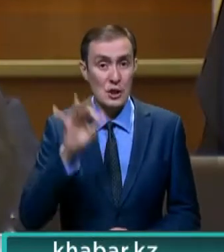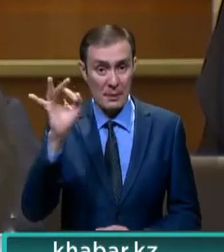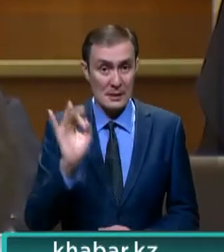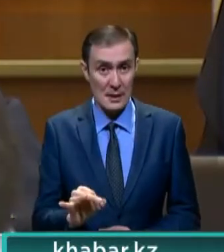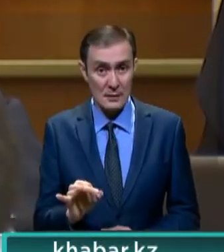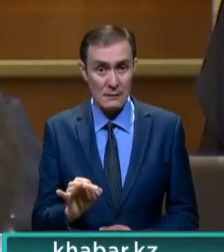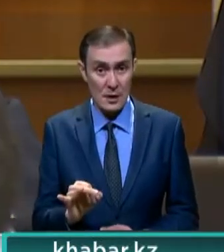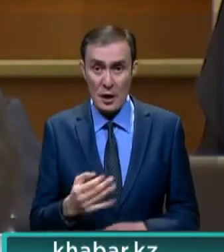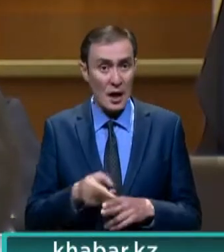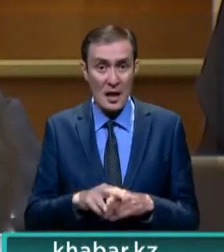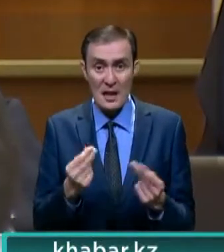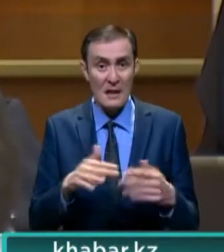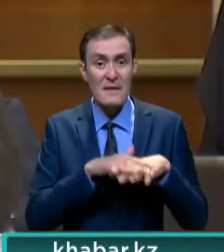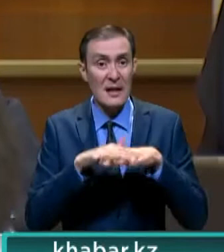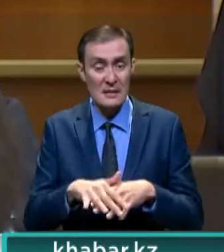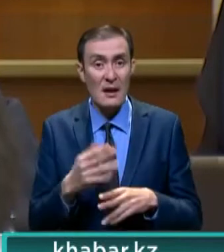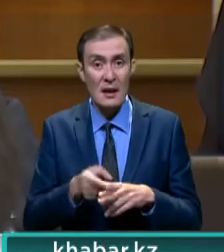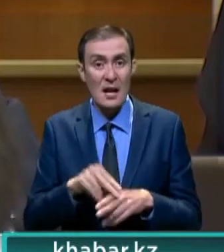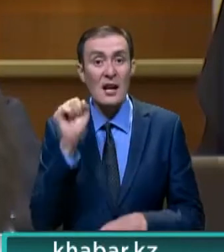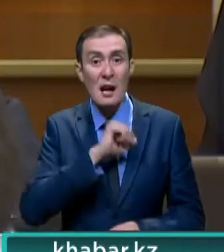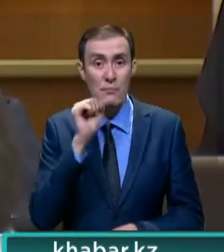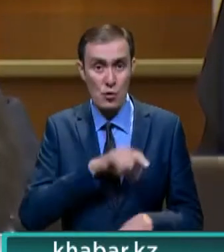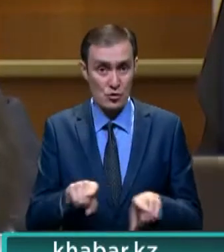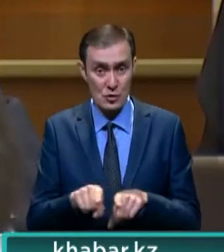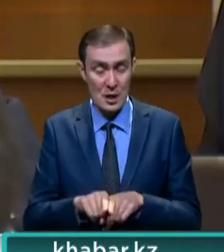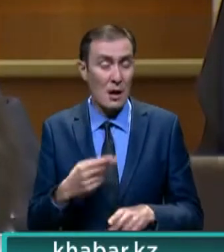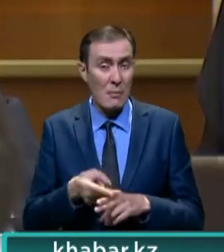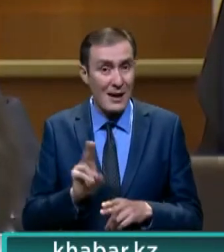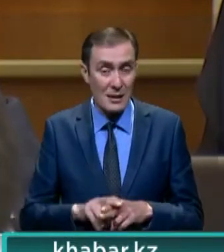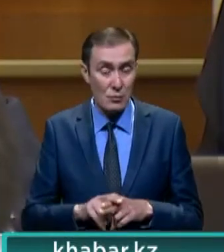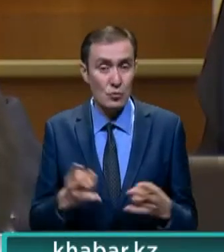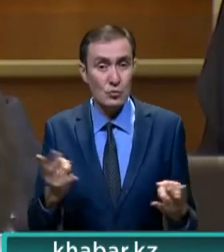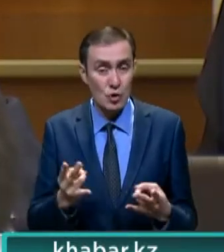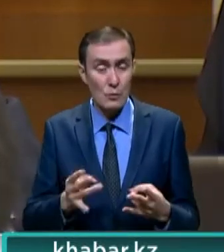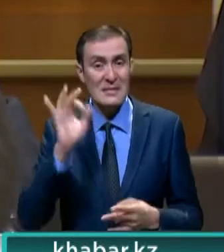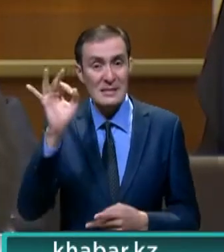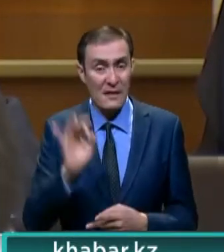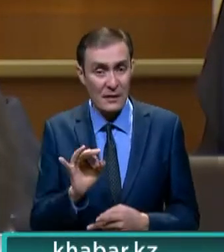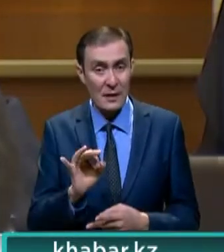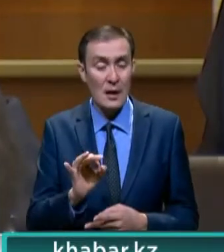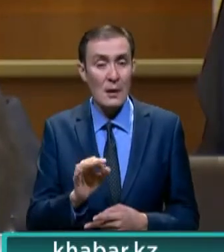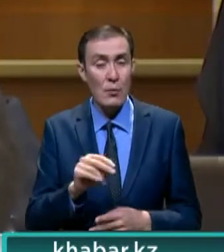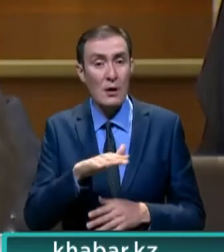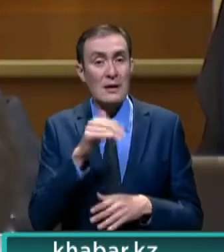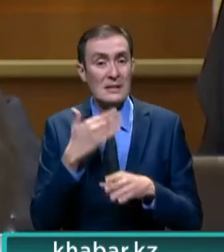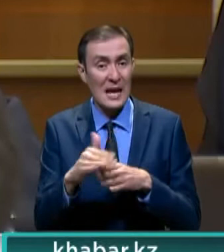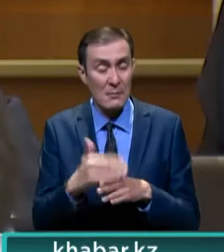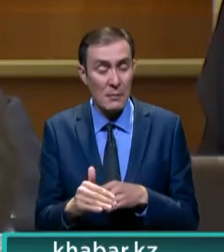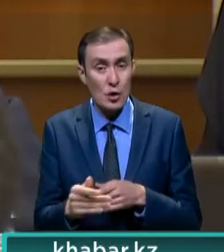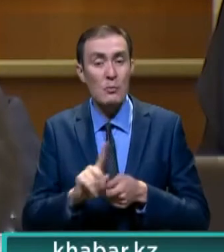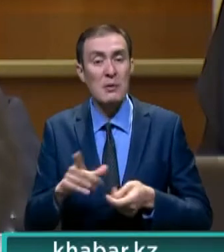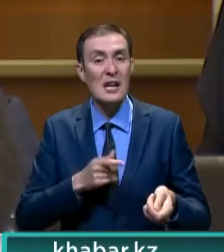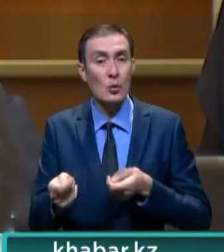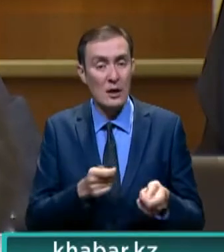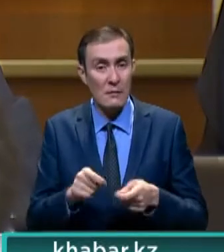это не финансирование это уже грабеж поэтому необходимо привести ставки он и награждений по микрозаймов к регулируемым